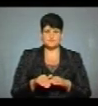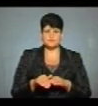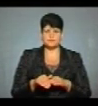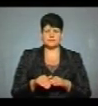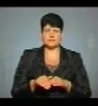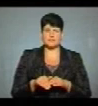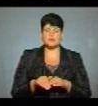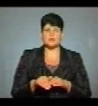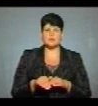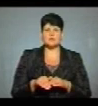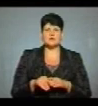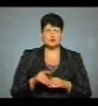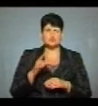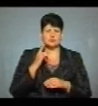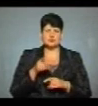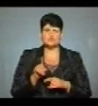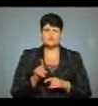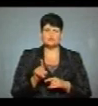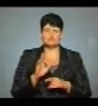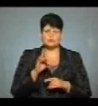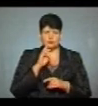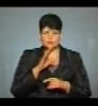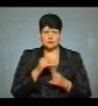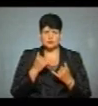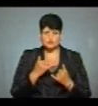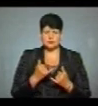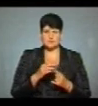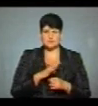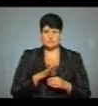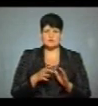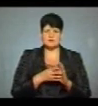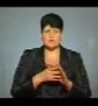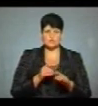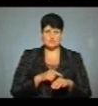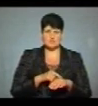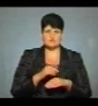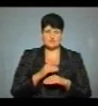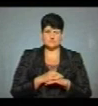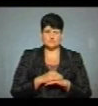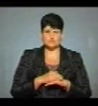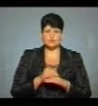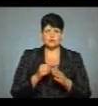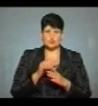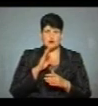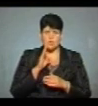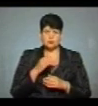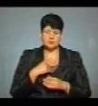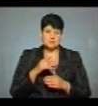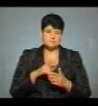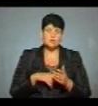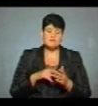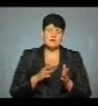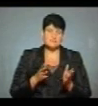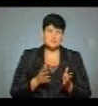ви почули, власне, що так, деякі незручності будуть і сьогодні, так, не курсуватимуть з 9-ї години. Вночі до ранку, ми так сподіваємося, що якщо ми